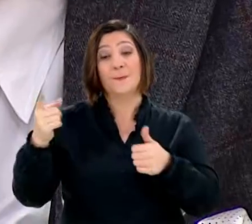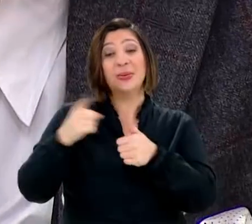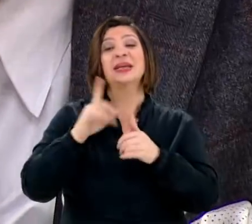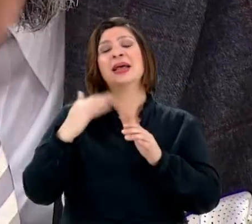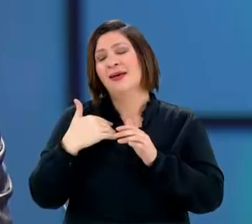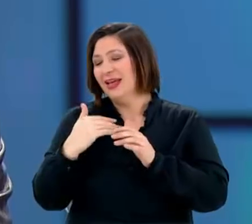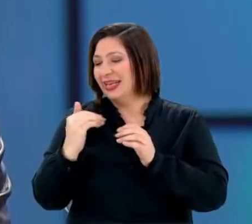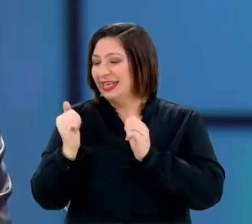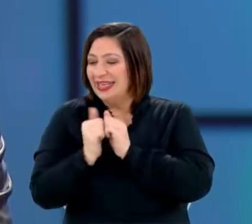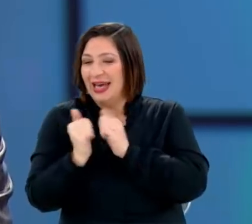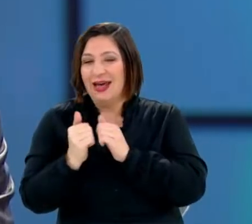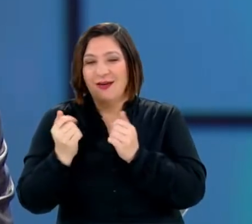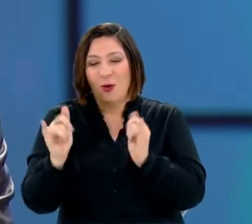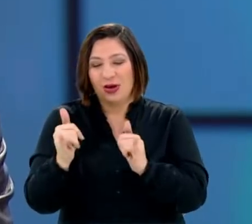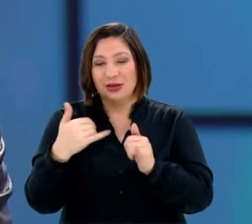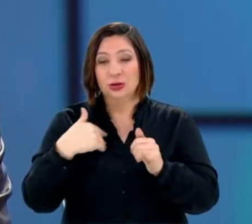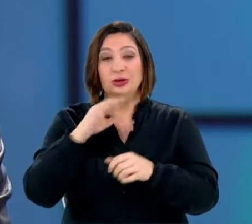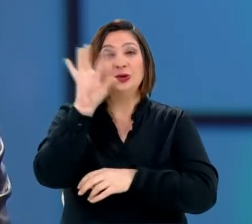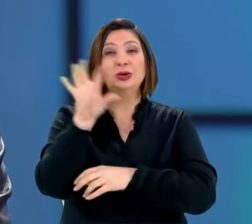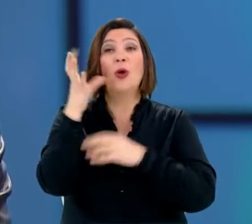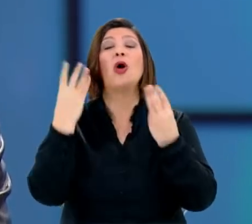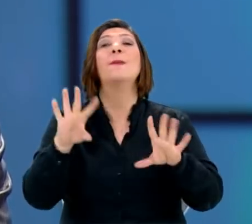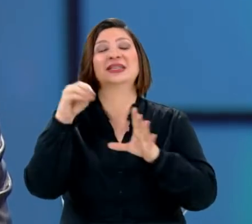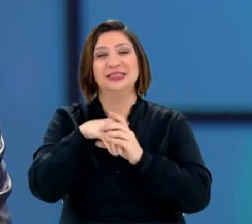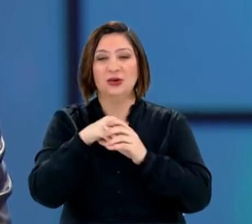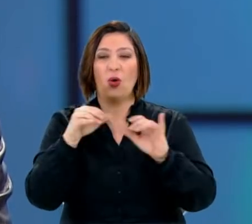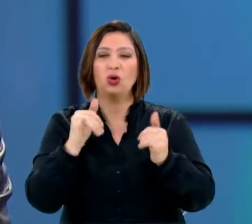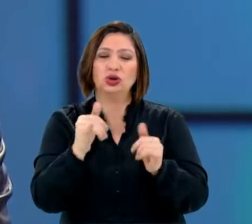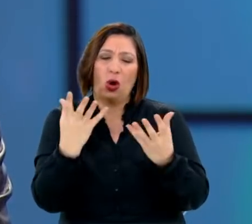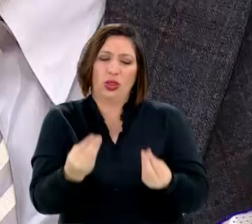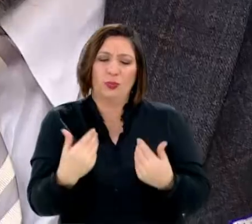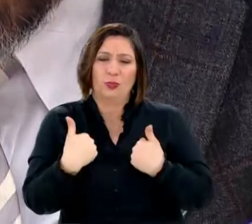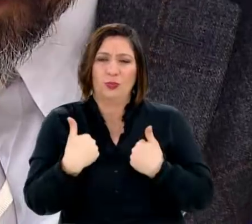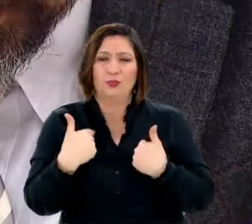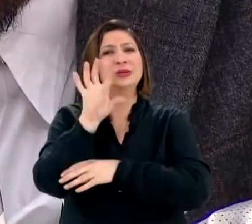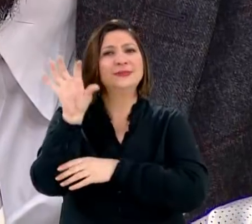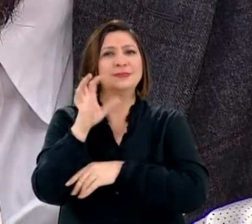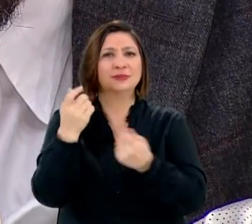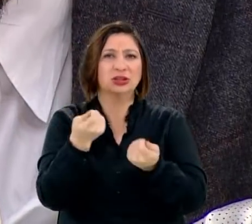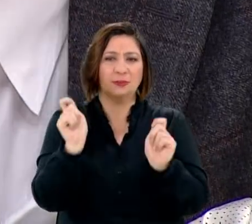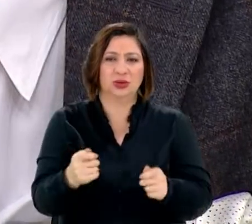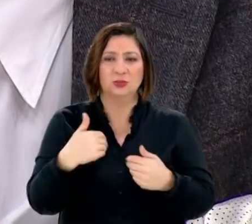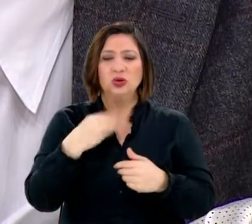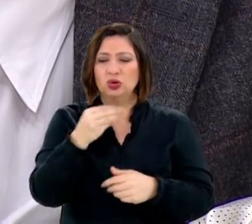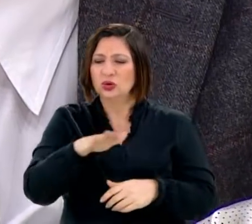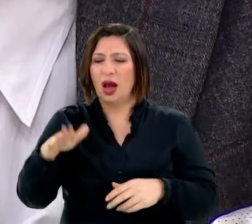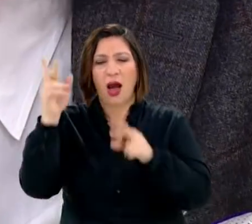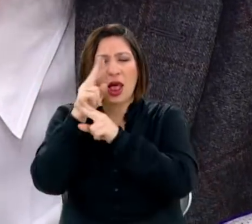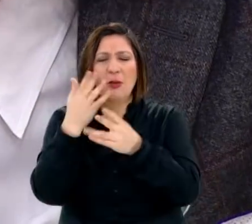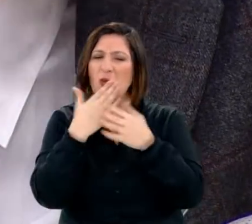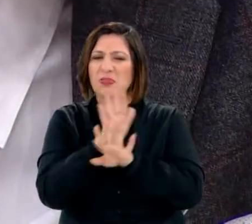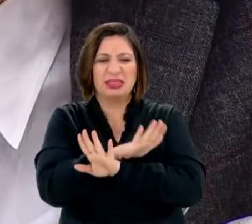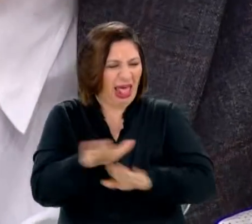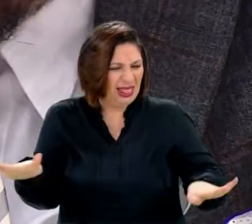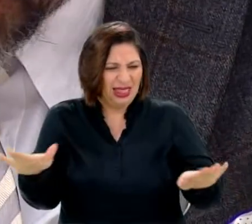yan rol adamıyım. Buyurun. Turizmci olmamak için oyuncu oldum. Net açıklıyor. Yoksa turizmci olacaktım. Çocukluğumda hiçbir konuda hayalim yoktu.